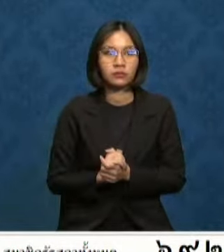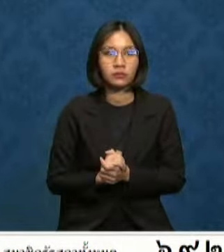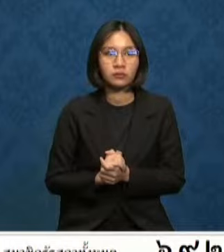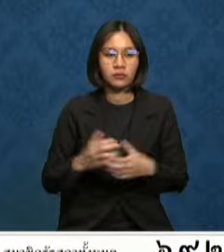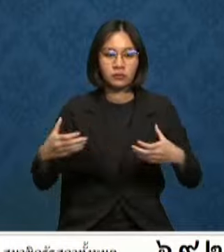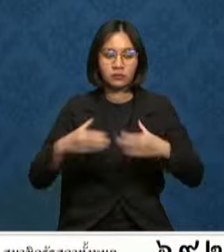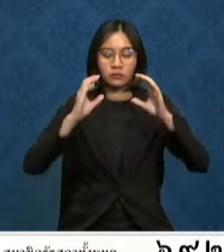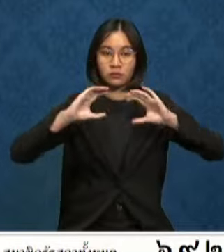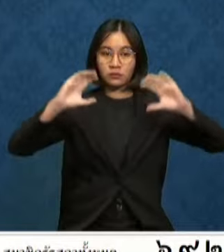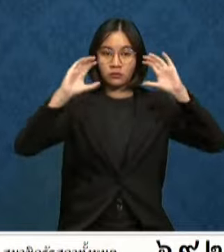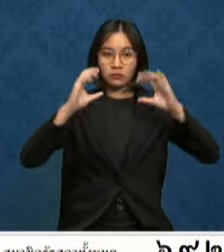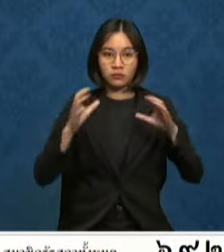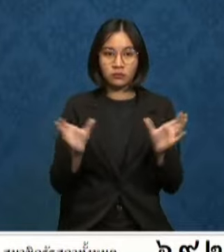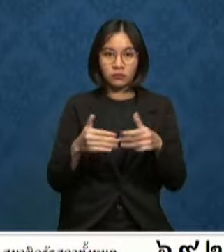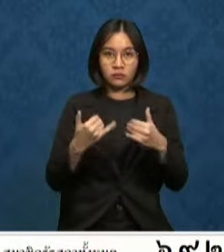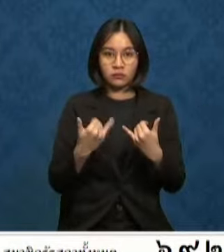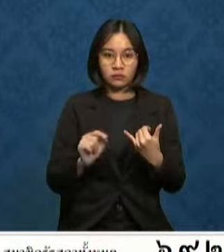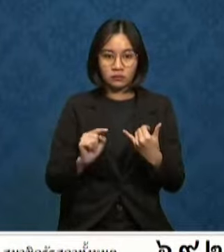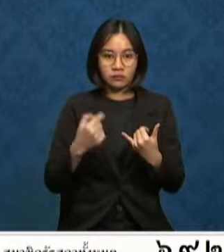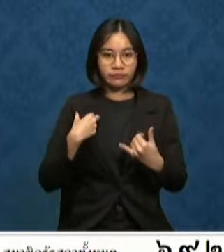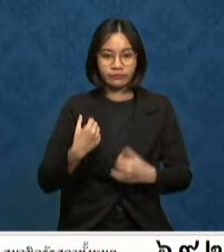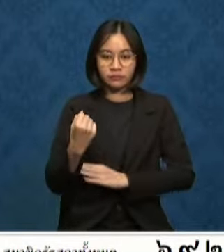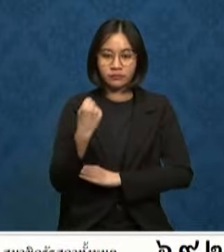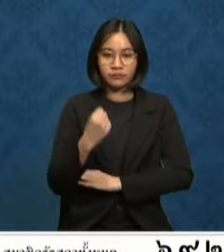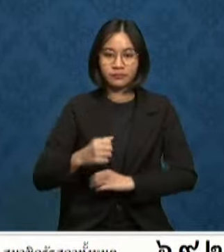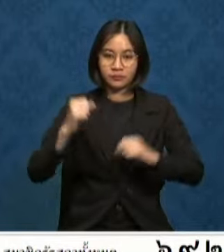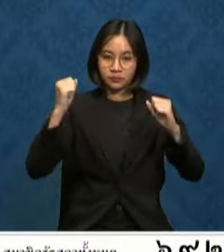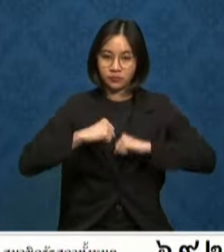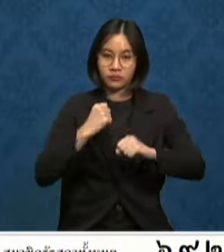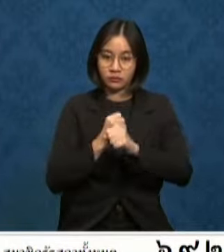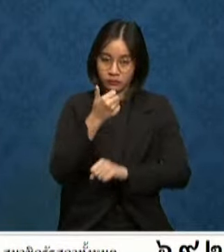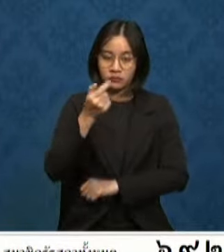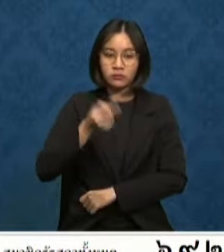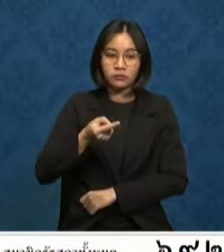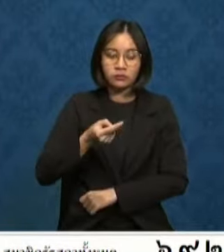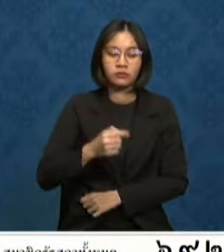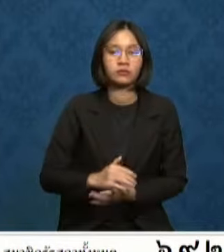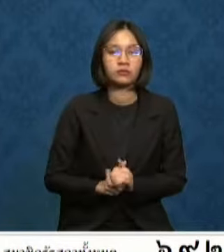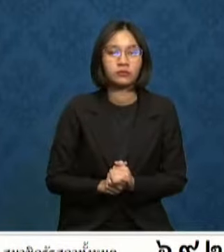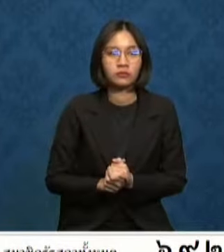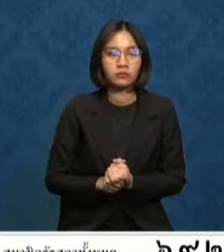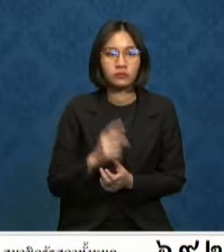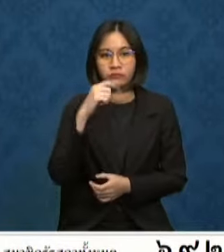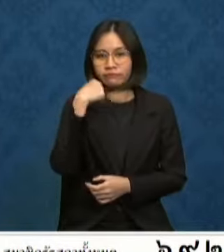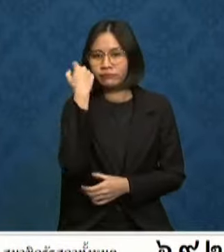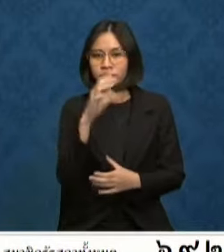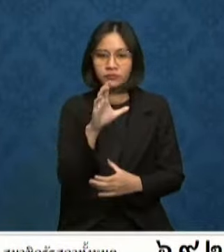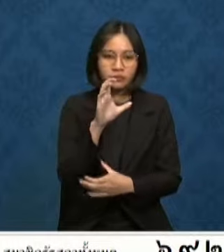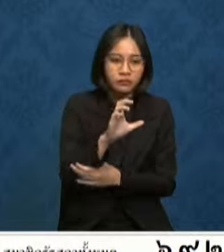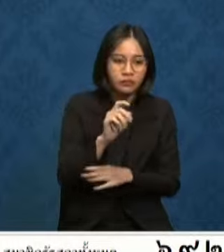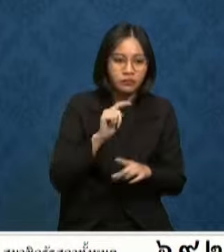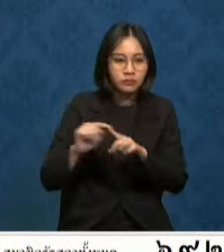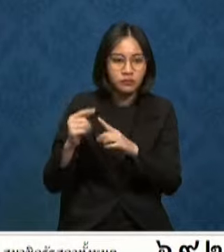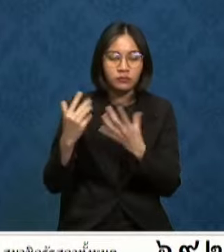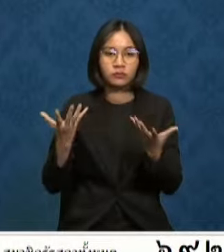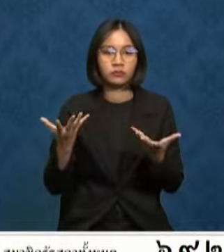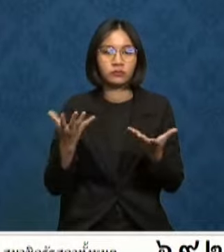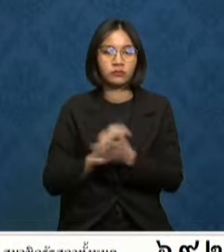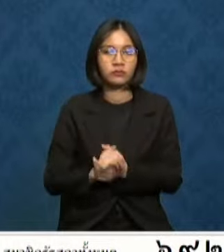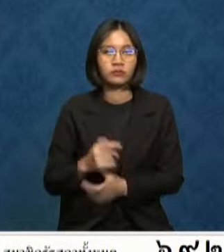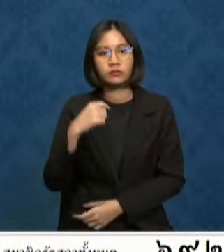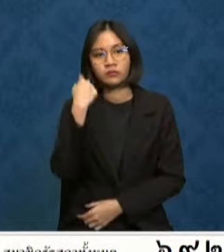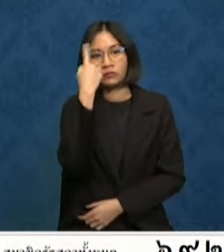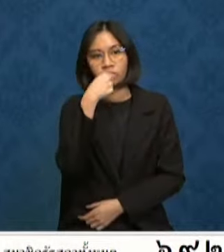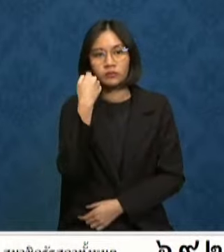ว่รฐาบลชุนี้จะมีอำ latticeตจนใจจริไหมมีคนบวการไมี